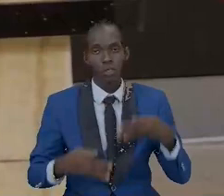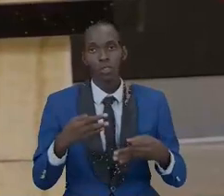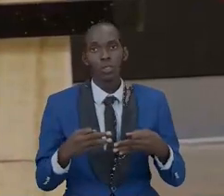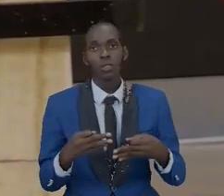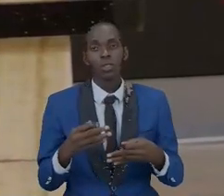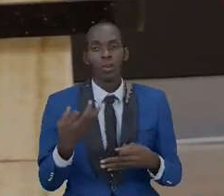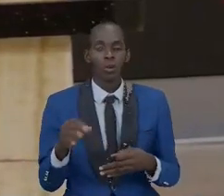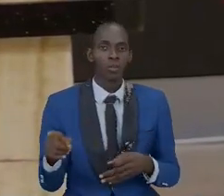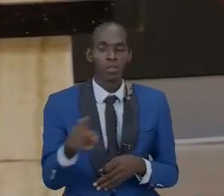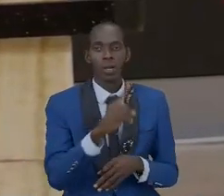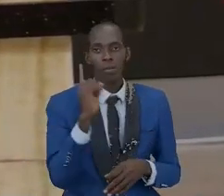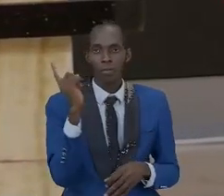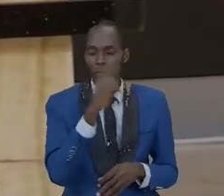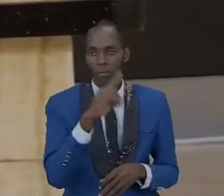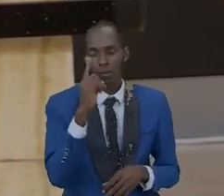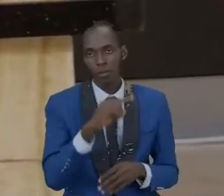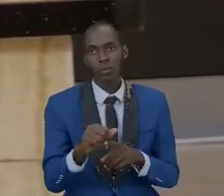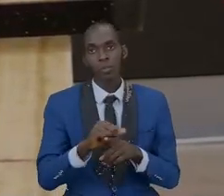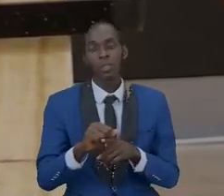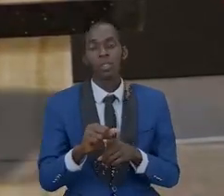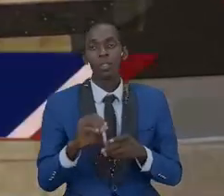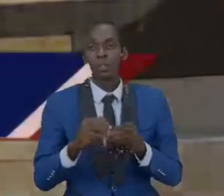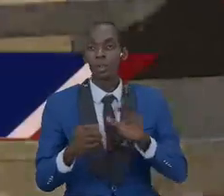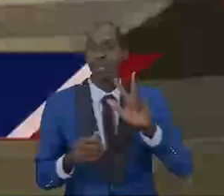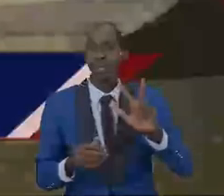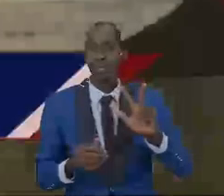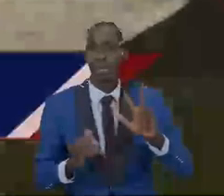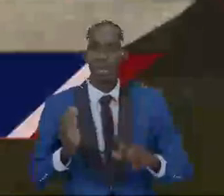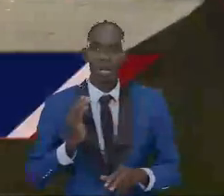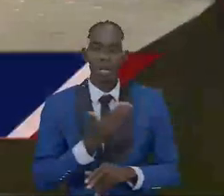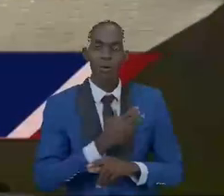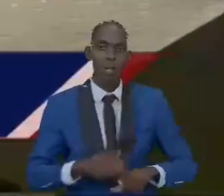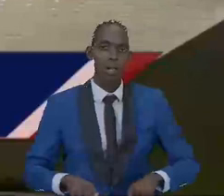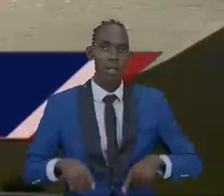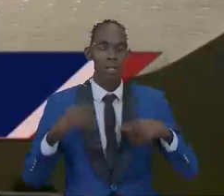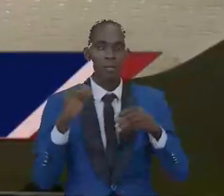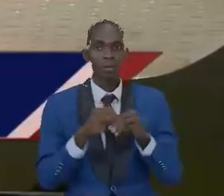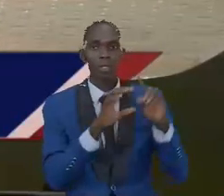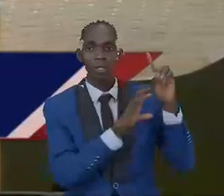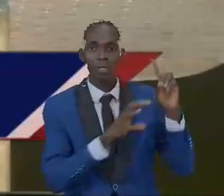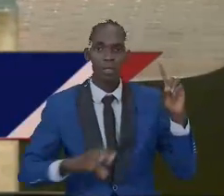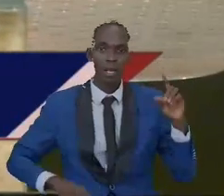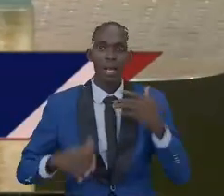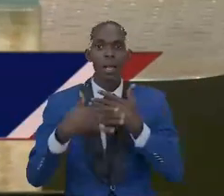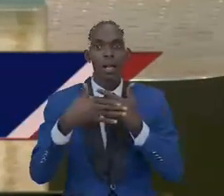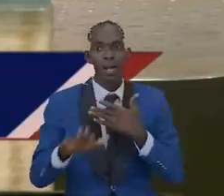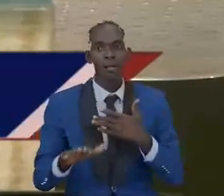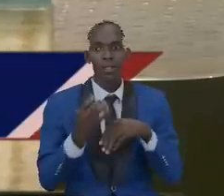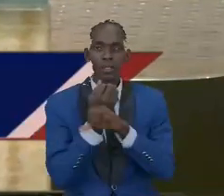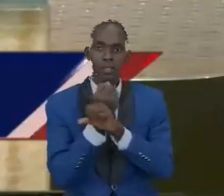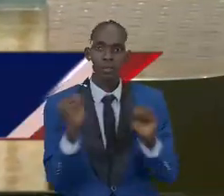jugés pour les fausseté troisième point notre vie en Christ après la justification par la